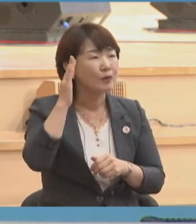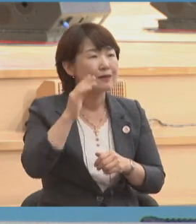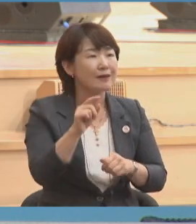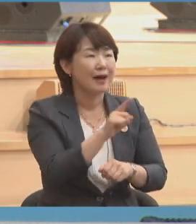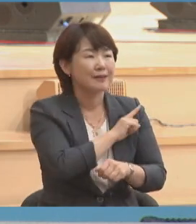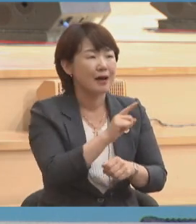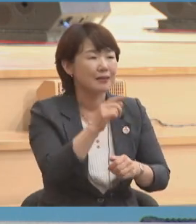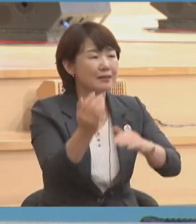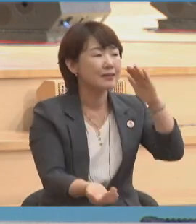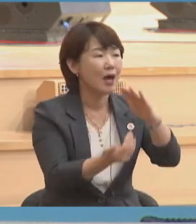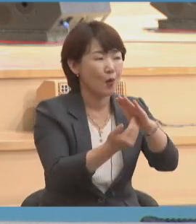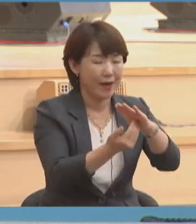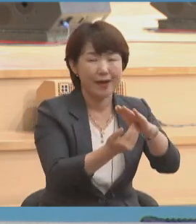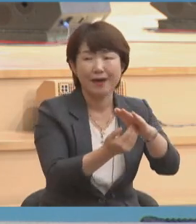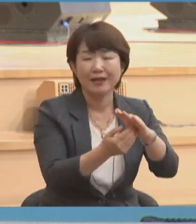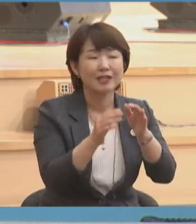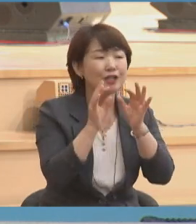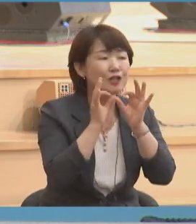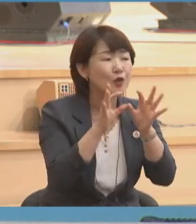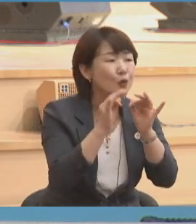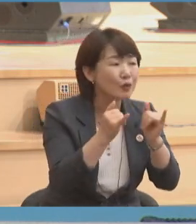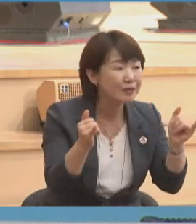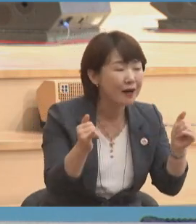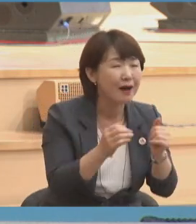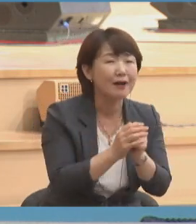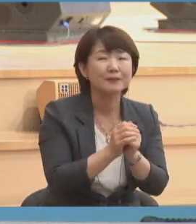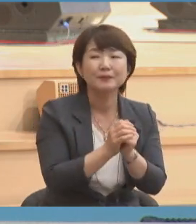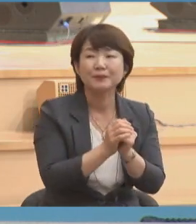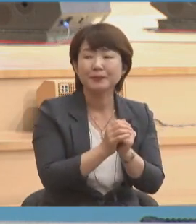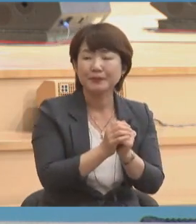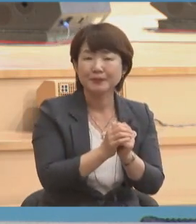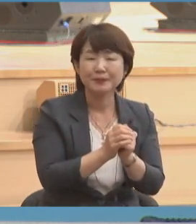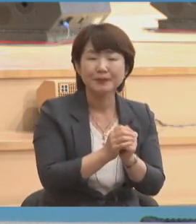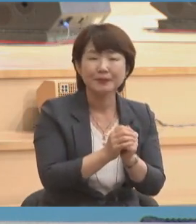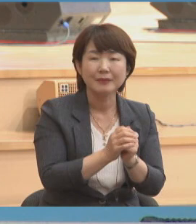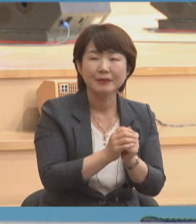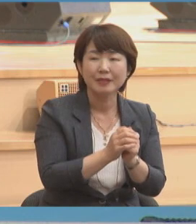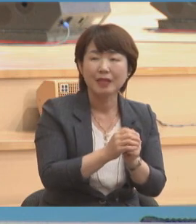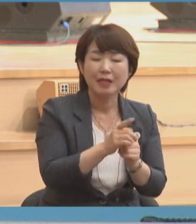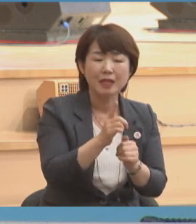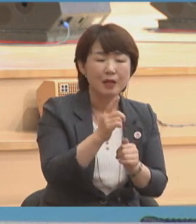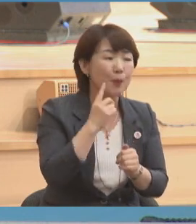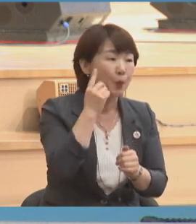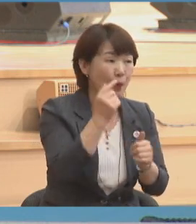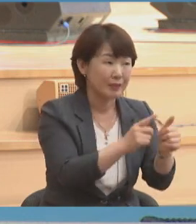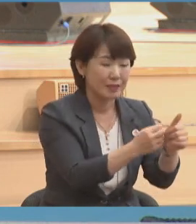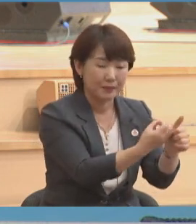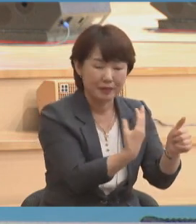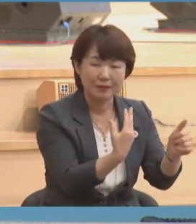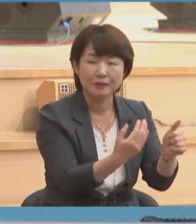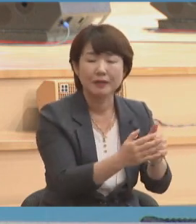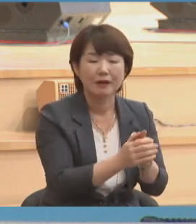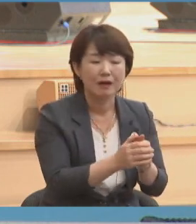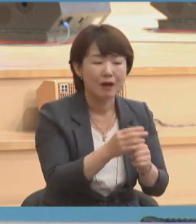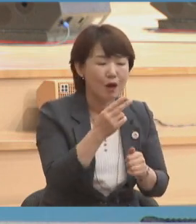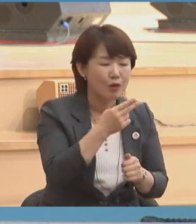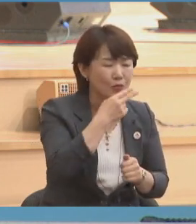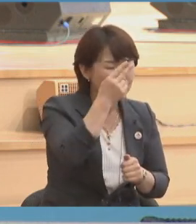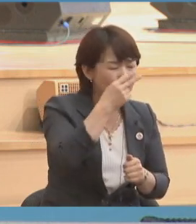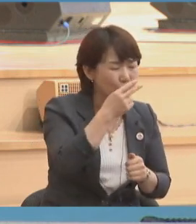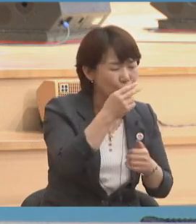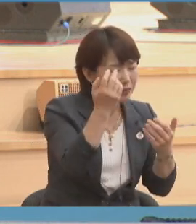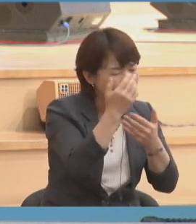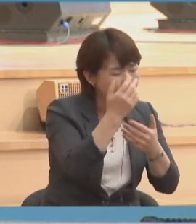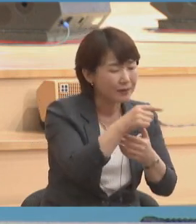있는, 복음주의 또 설교자라고 말할 수 있는 잔 스타트 목사님이 이렇게 충고합니다. 술 취한 사람은